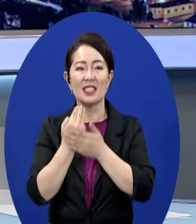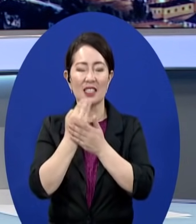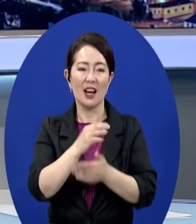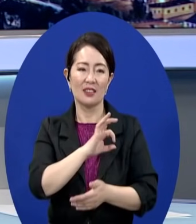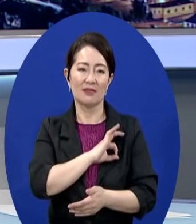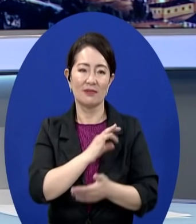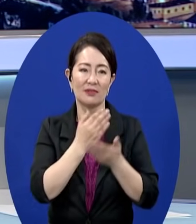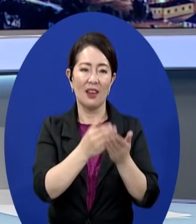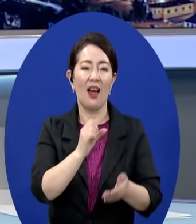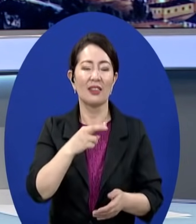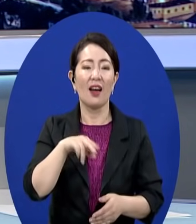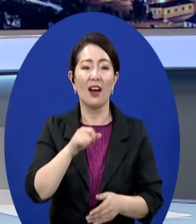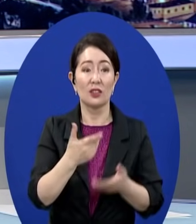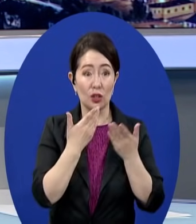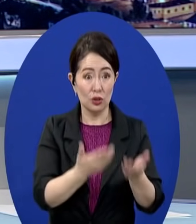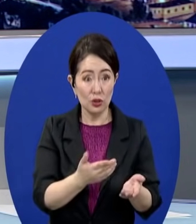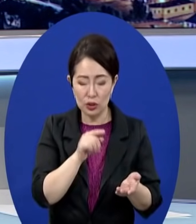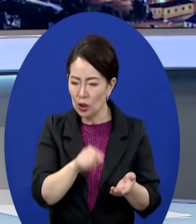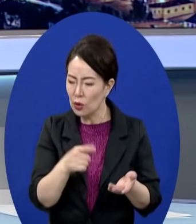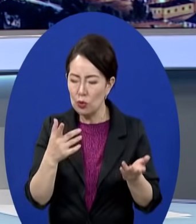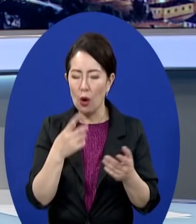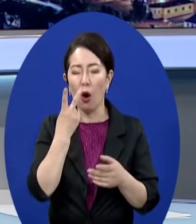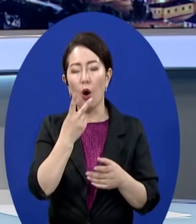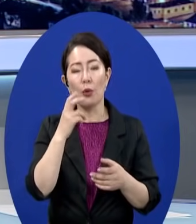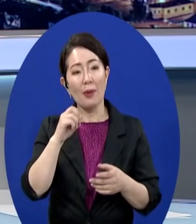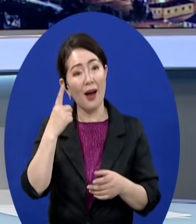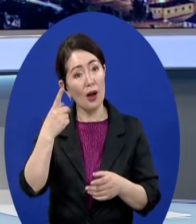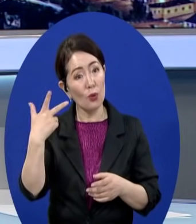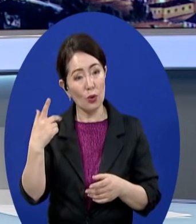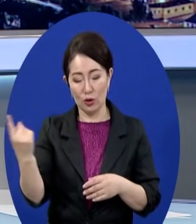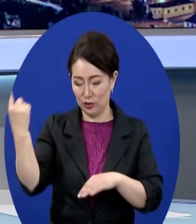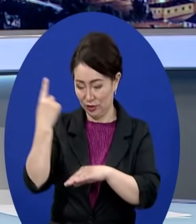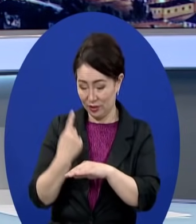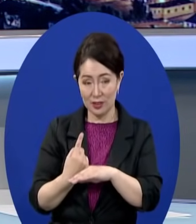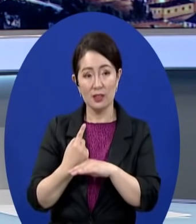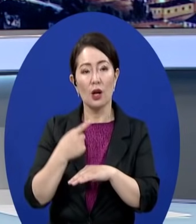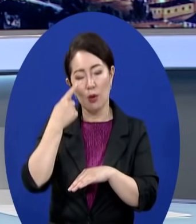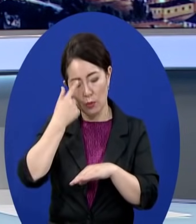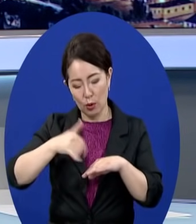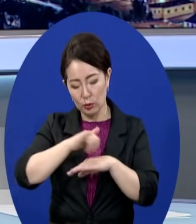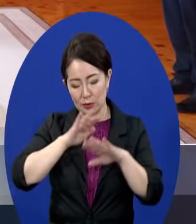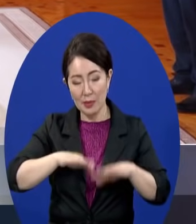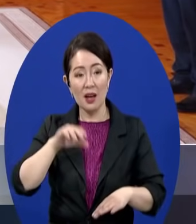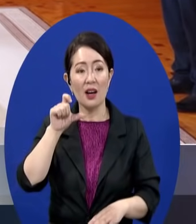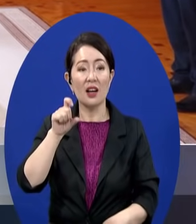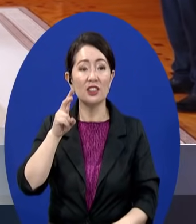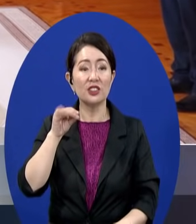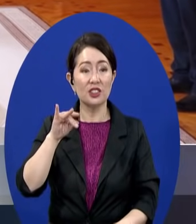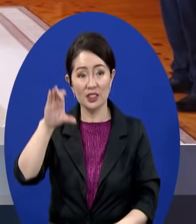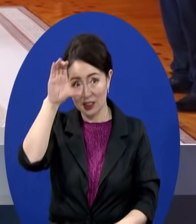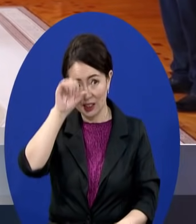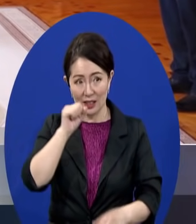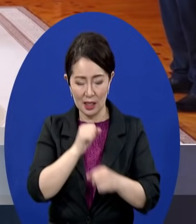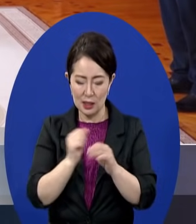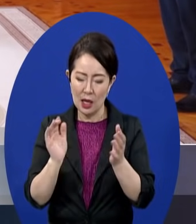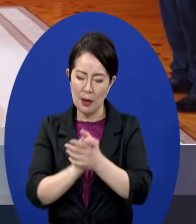судангаар шагналаа. Элчин сайд Азизов 2013 онд Монгол улсад цуг элчин сайдаар томилогдсон. Монгол улс Орос улбаны улстай дипломат харилцаа тогтоосны